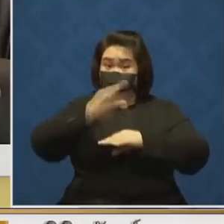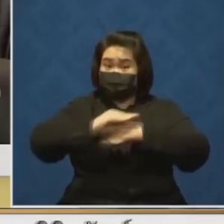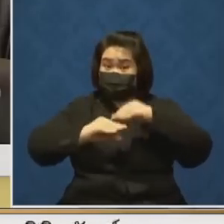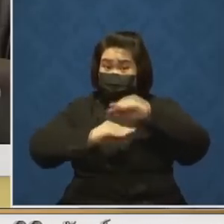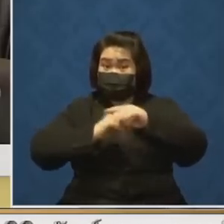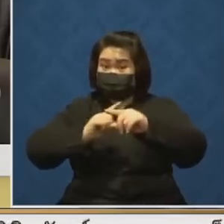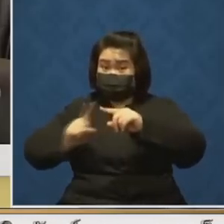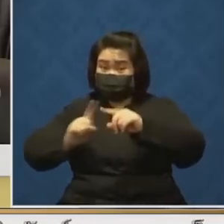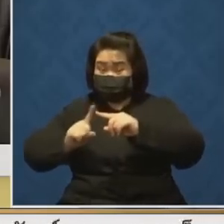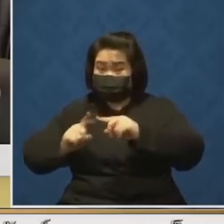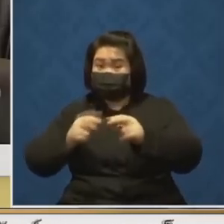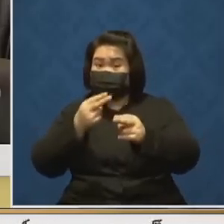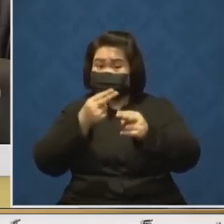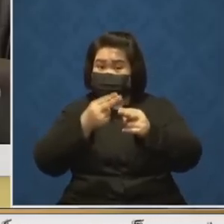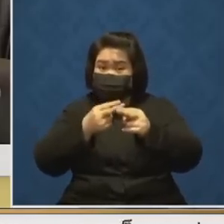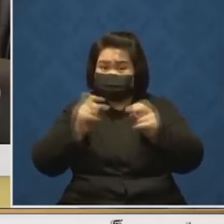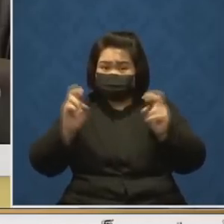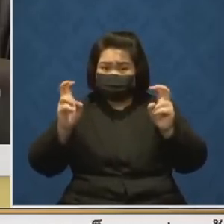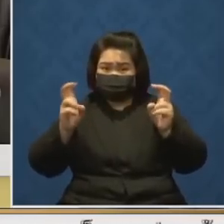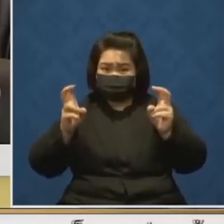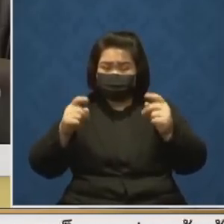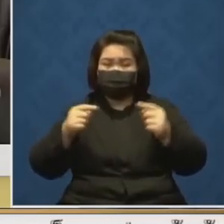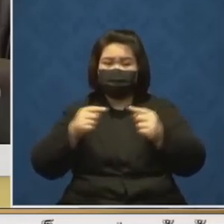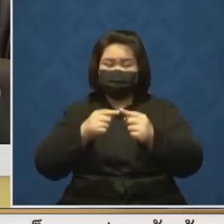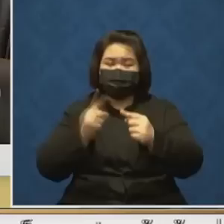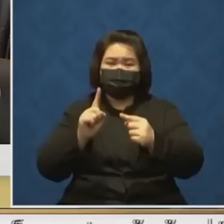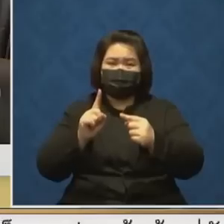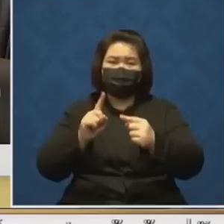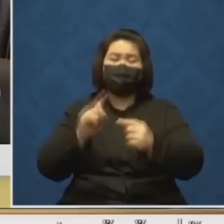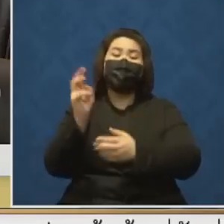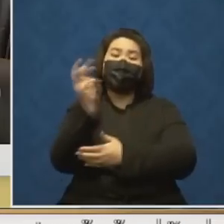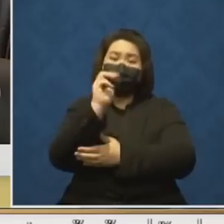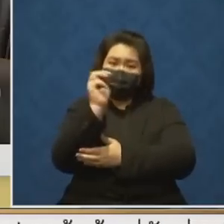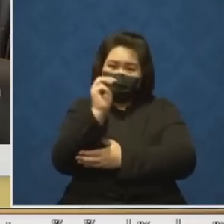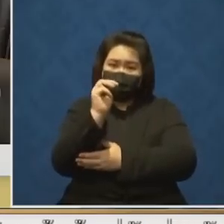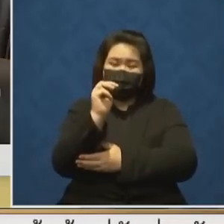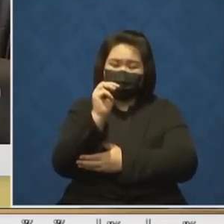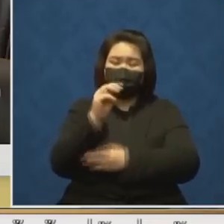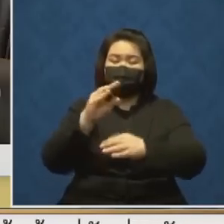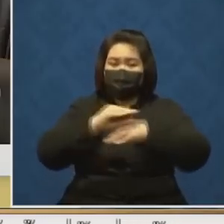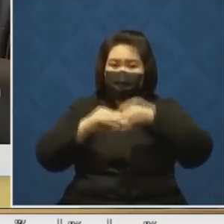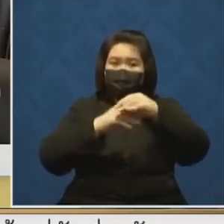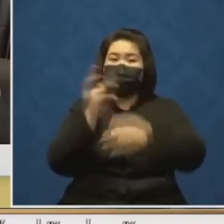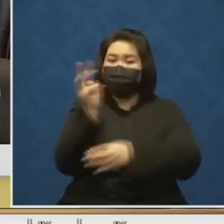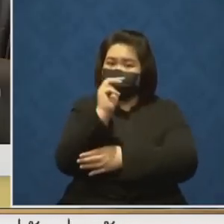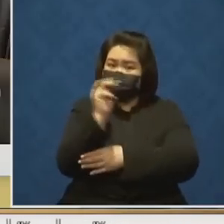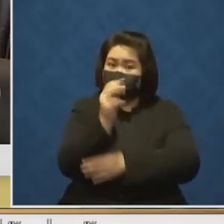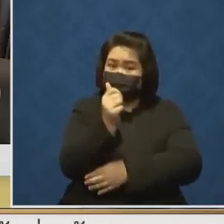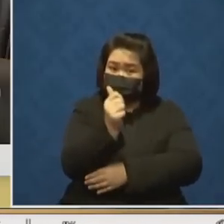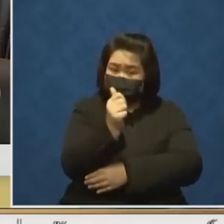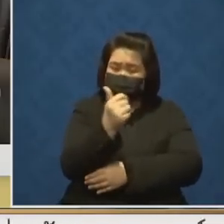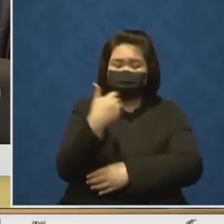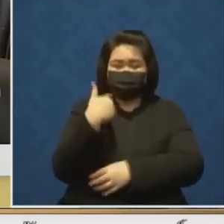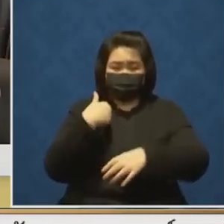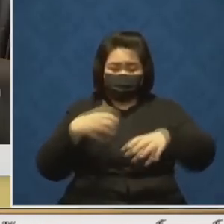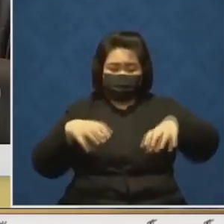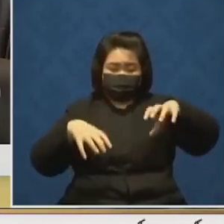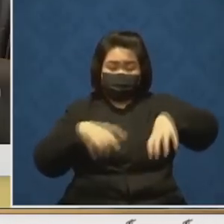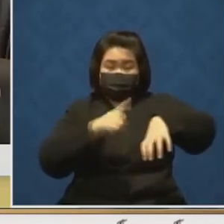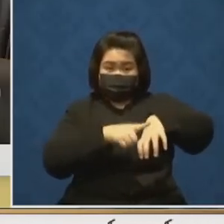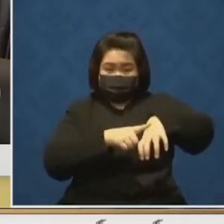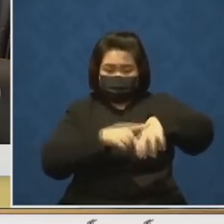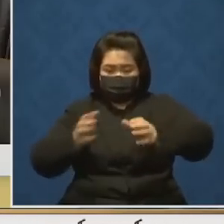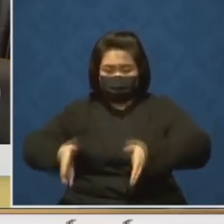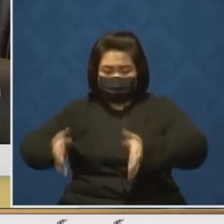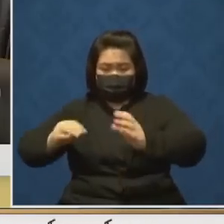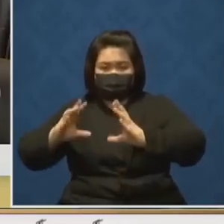ที่จะพูดต่ไปชื่อว่าโครงการพรพธพ invite มีค่าซึประเกอดไปด้วยสองอย่ในนั้นนะคะนตองาคาร